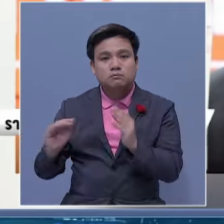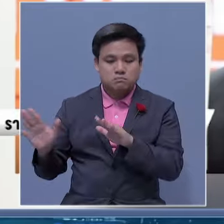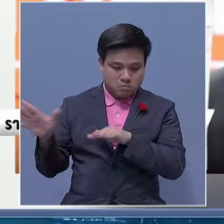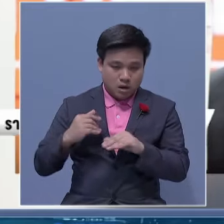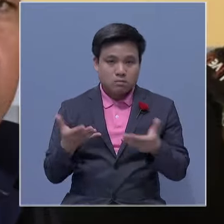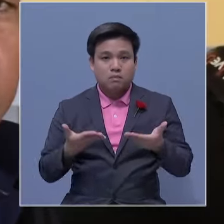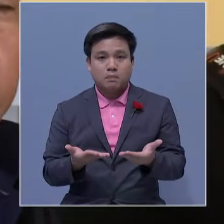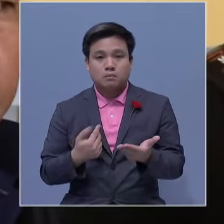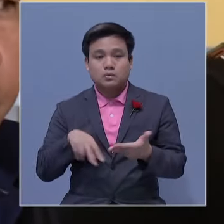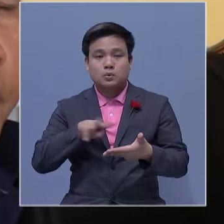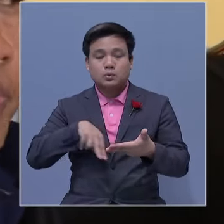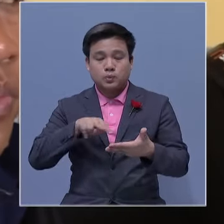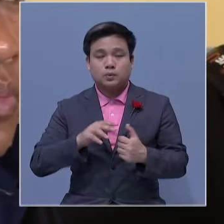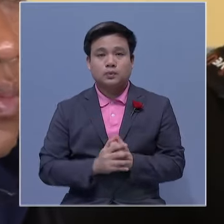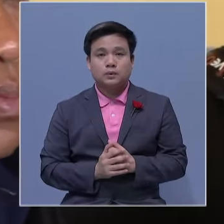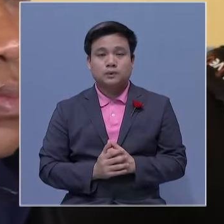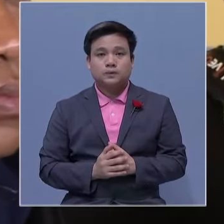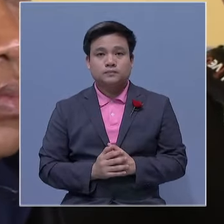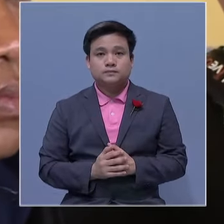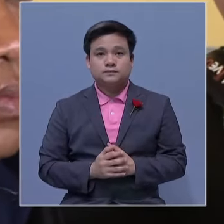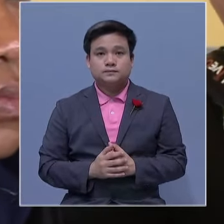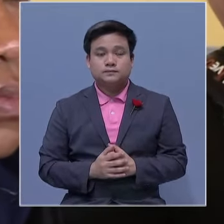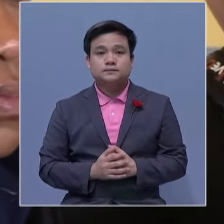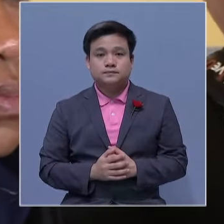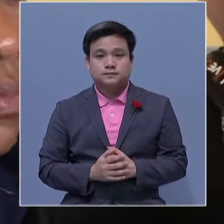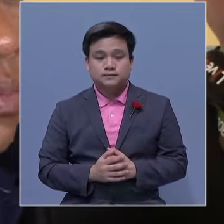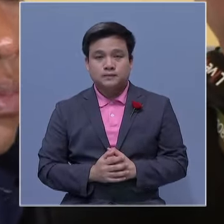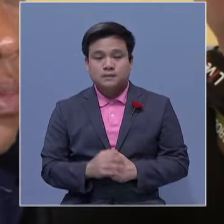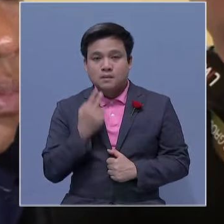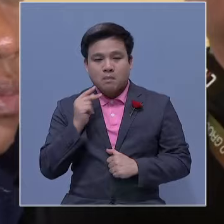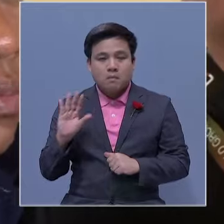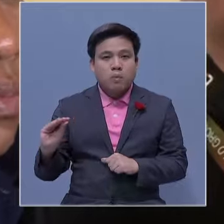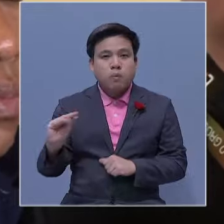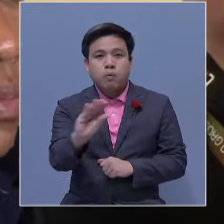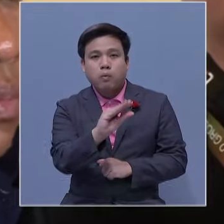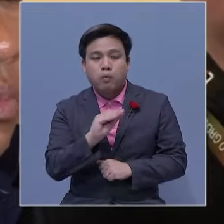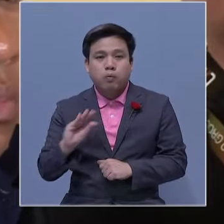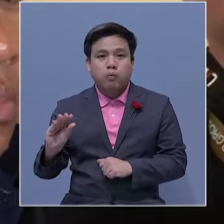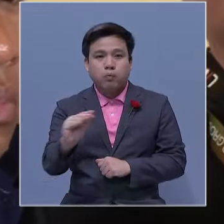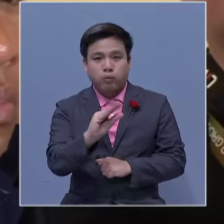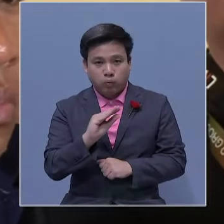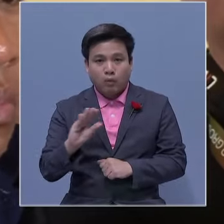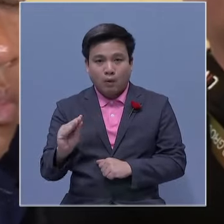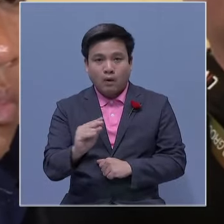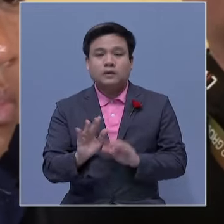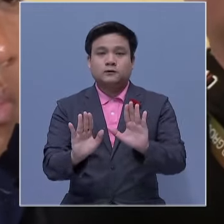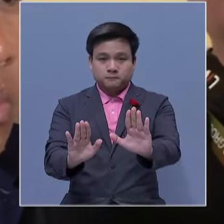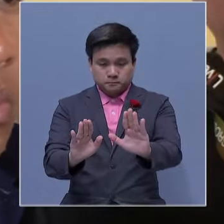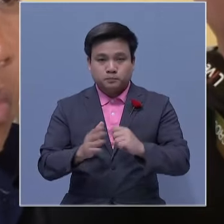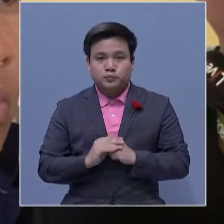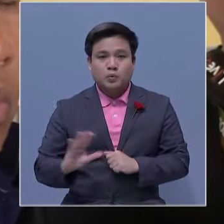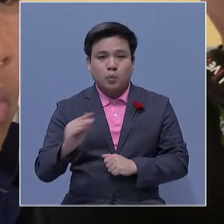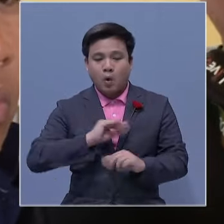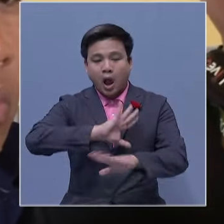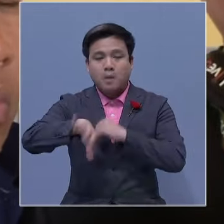ครับได้ยินที่เสียงคำร่ำรือถูกมั้ยครับว่าจะมีศดีจำนวนนึงผมขออนุญาตไม่เหมารวมแล้วกันนะครับ